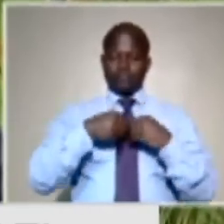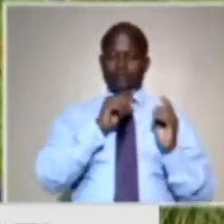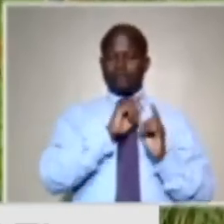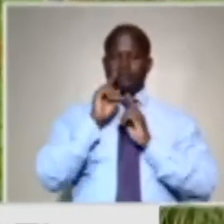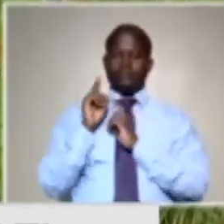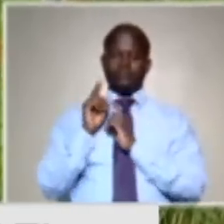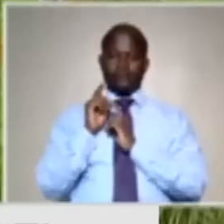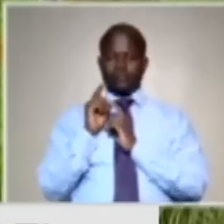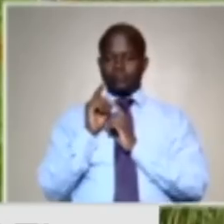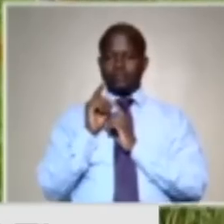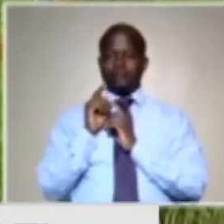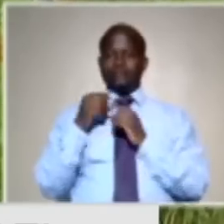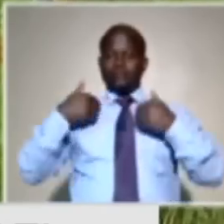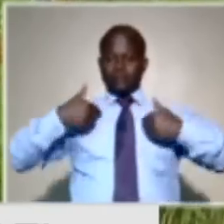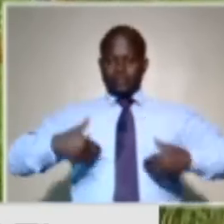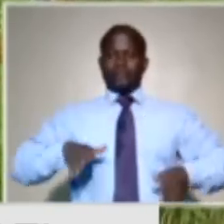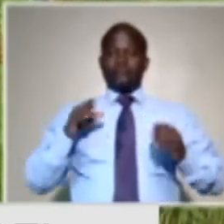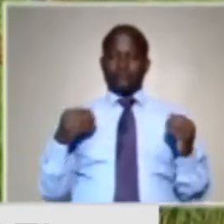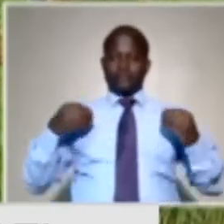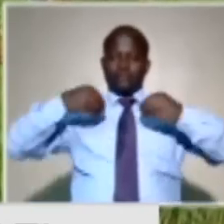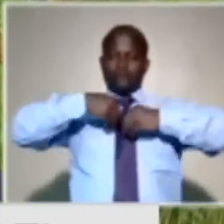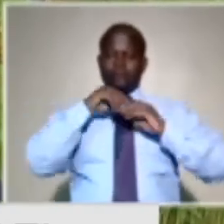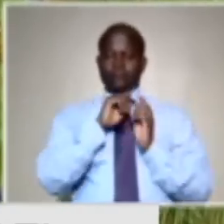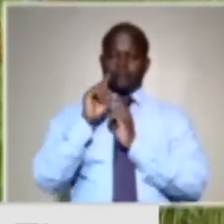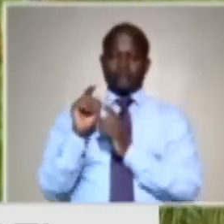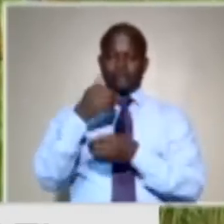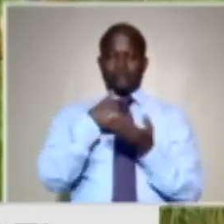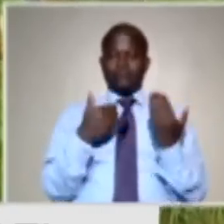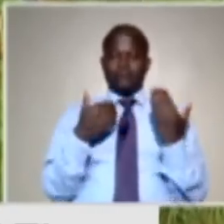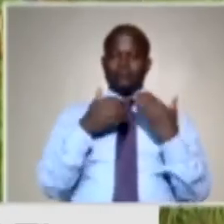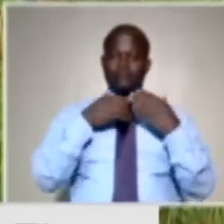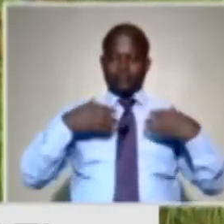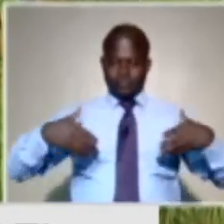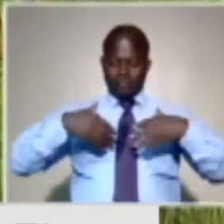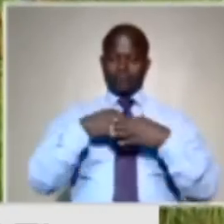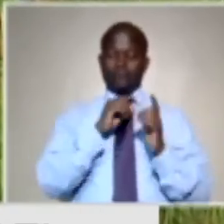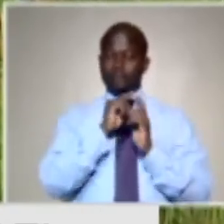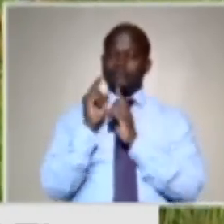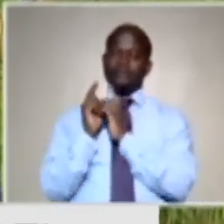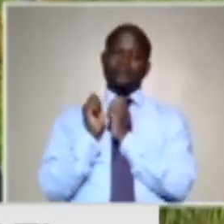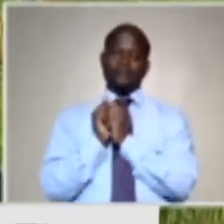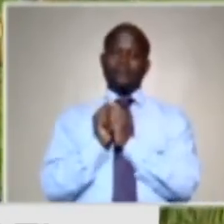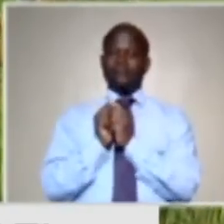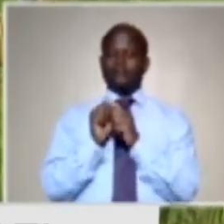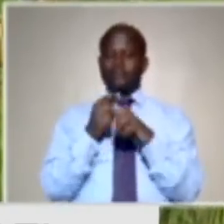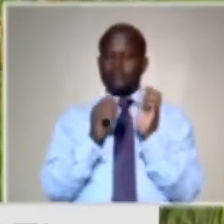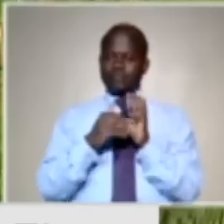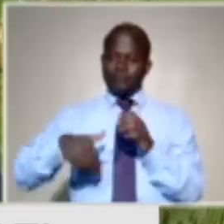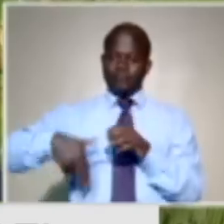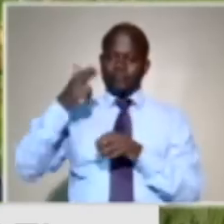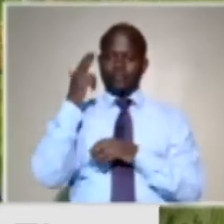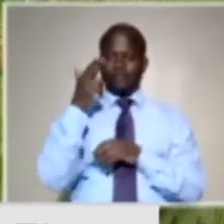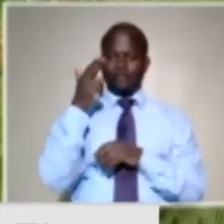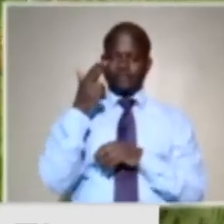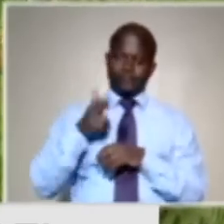Ku ikanzu y'ubupadiri hejuru ashyiraho teni militeri, yarafite ijakete ya gisirikare. Padiri akagira pistoli